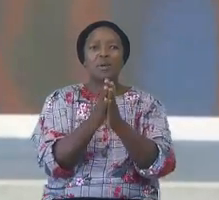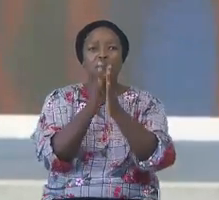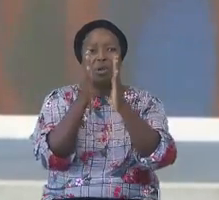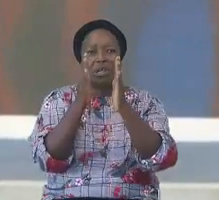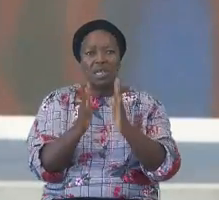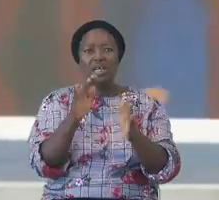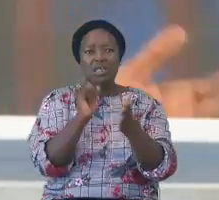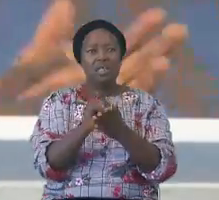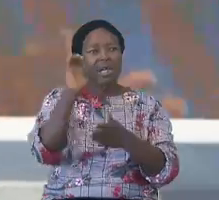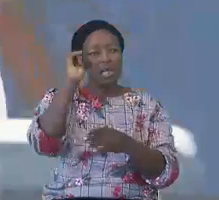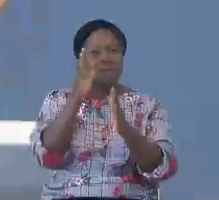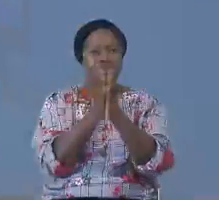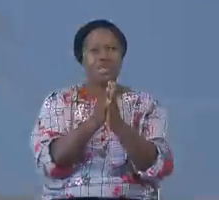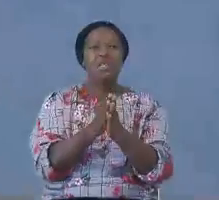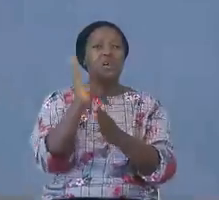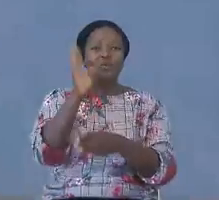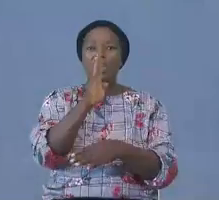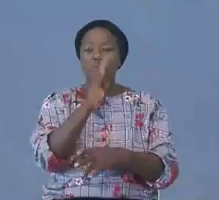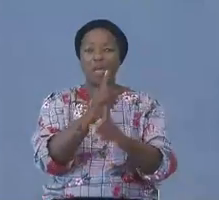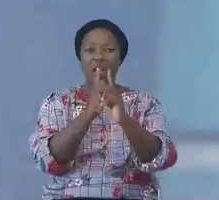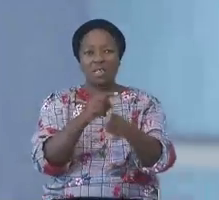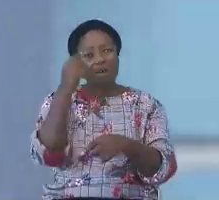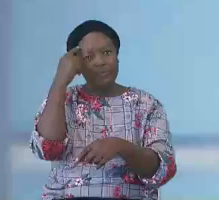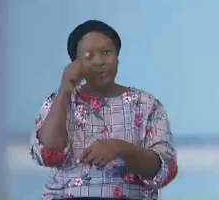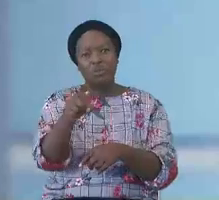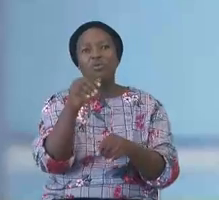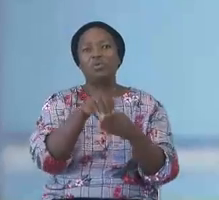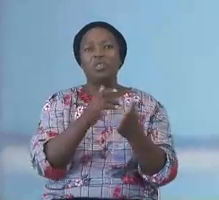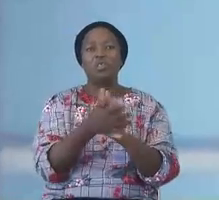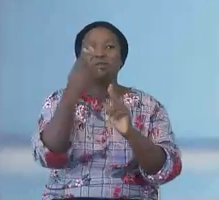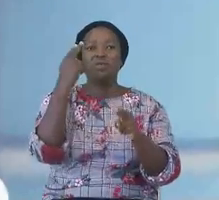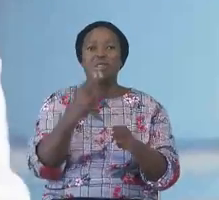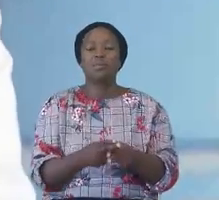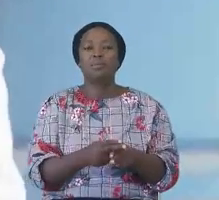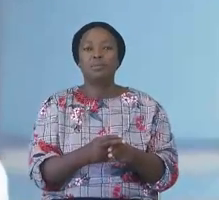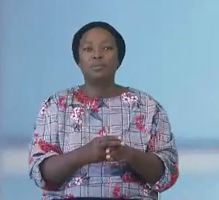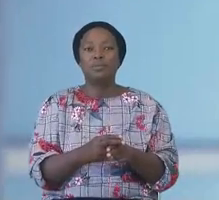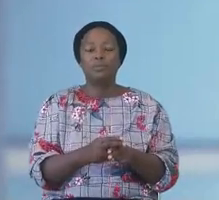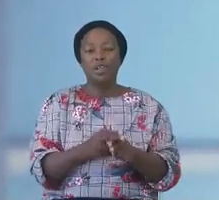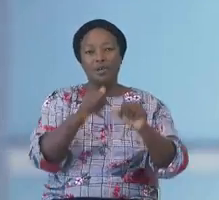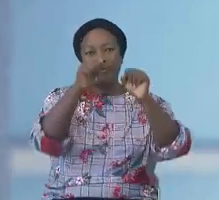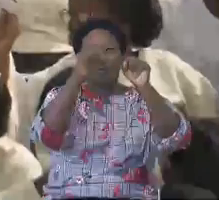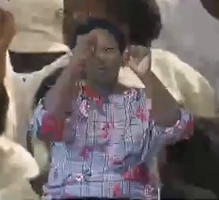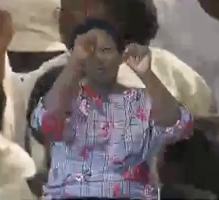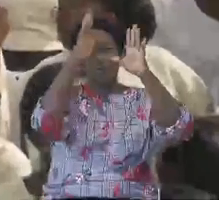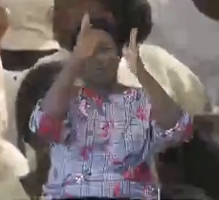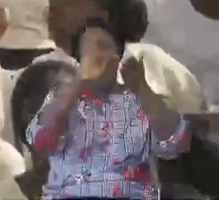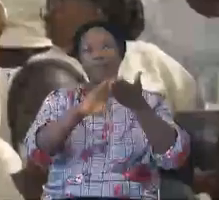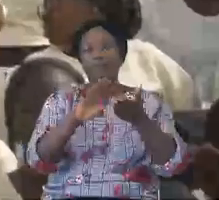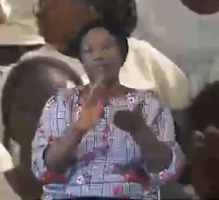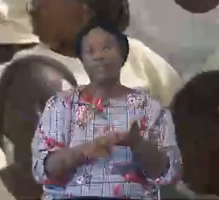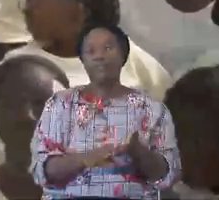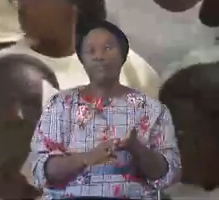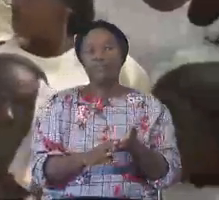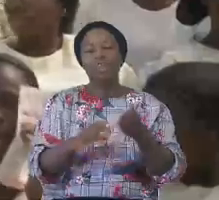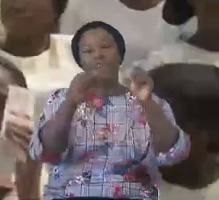sous la prière de Jésus-Christ. Cette prière qu'il a faite sera exaucée en ta faveur